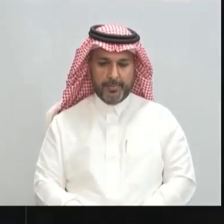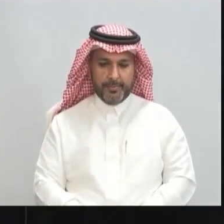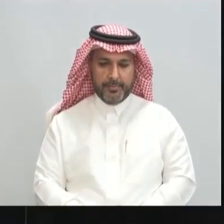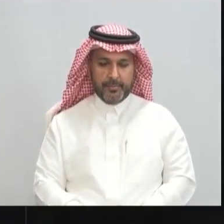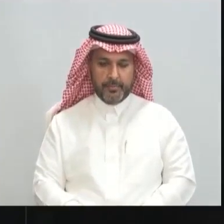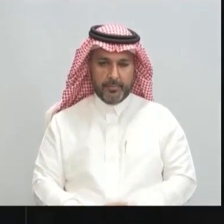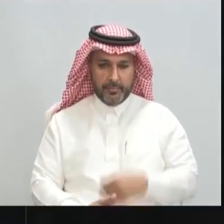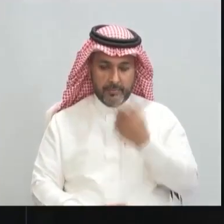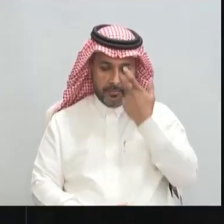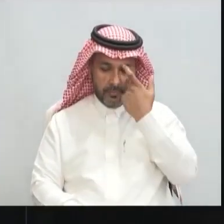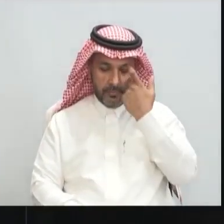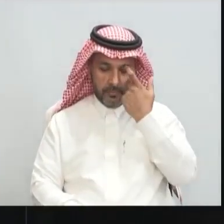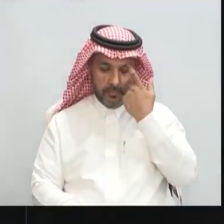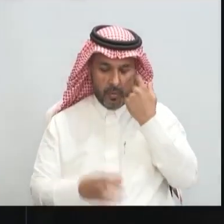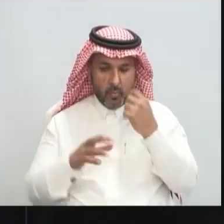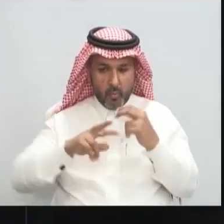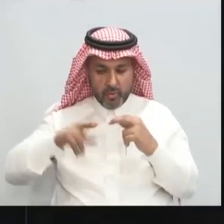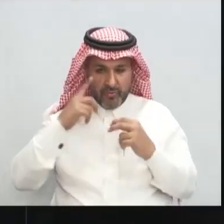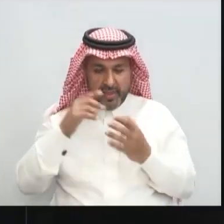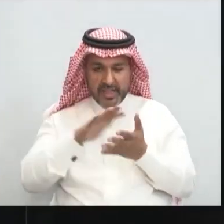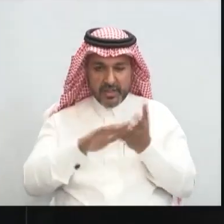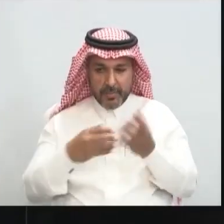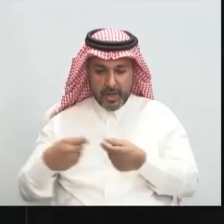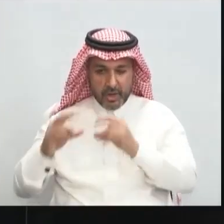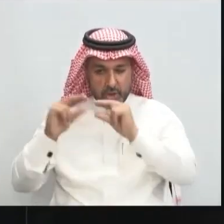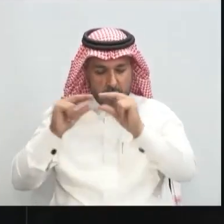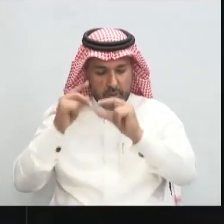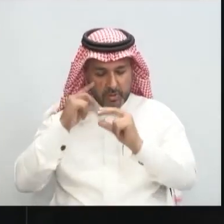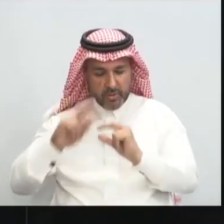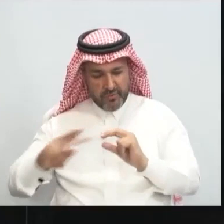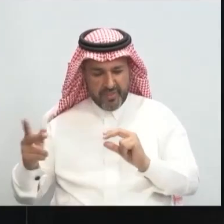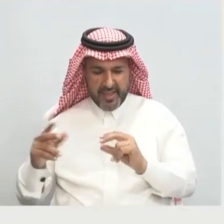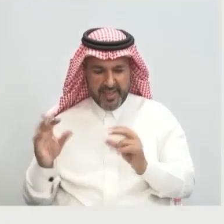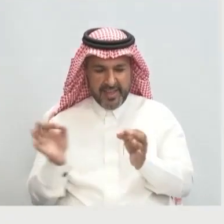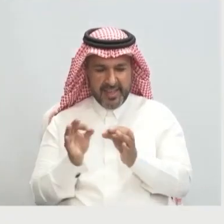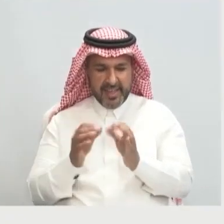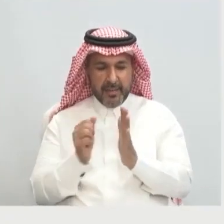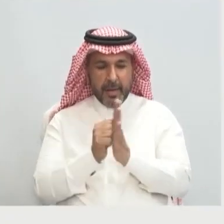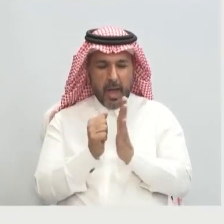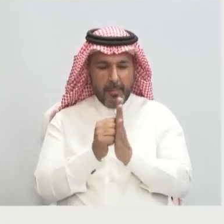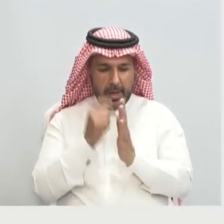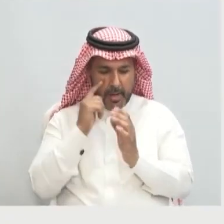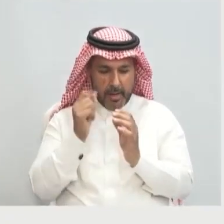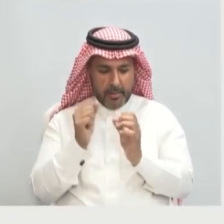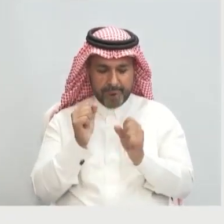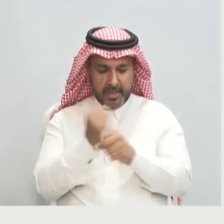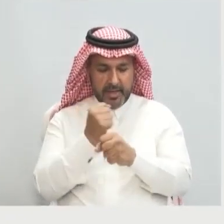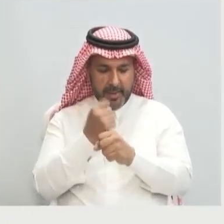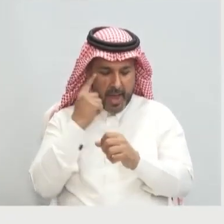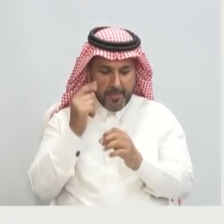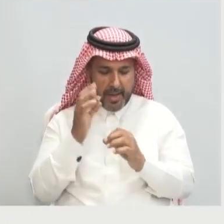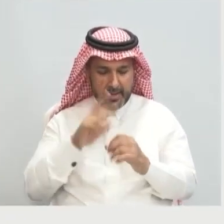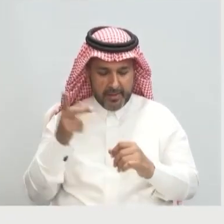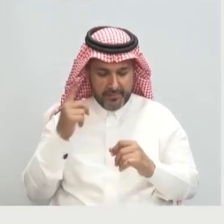وفي حال احتياجها تكون موجوده وبالتالي نستغلها في انجاز العمل اجعل الشبكه مفيده للطرفين